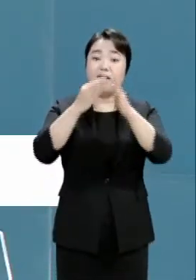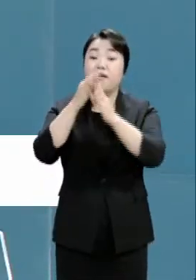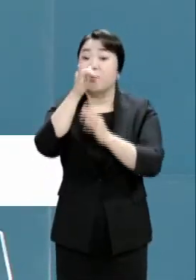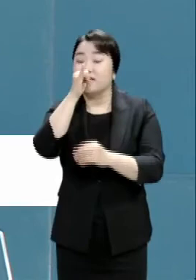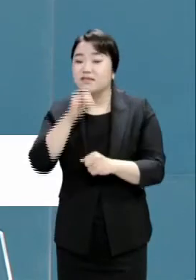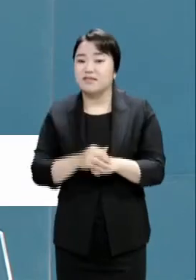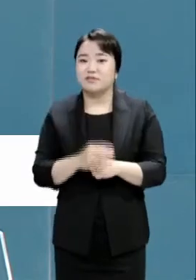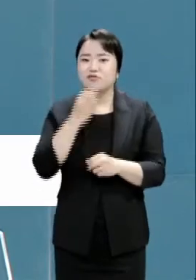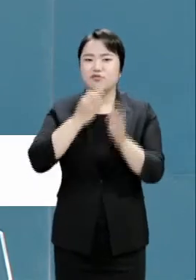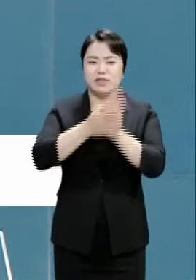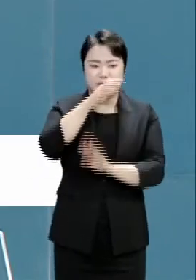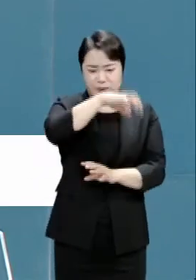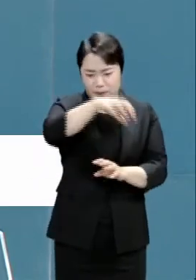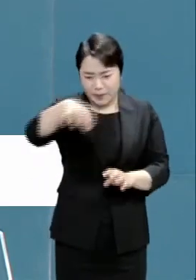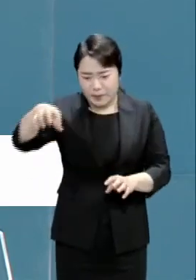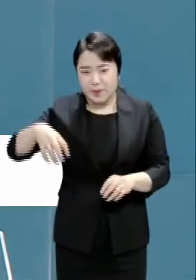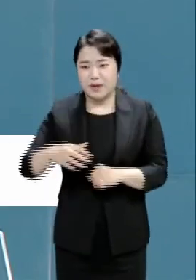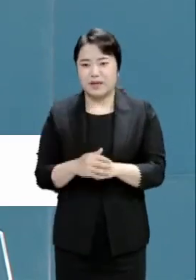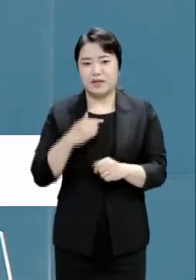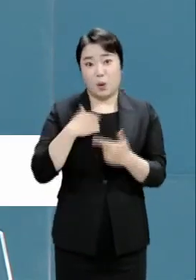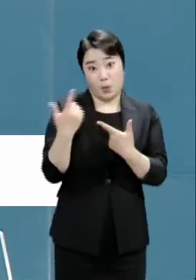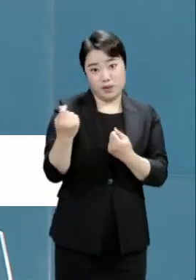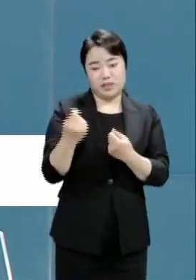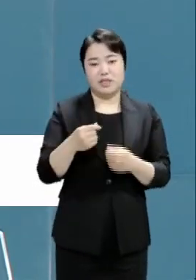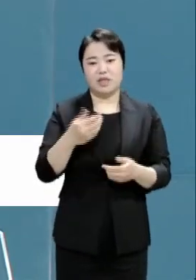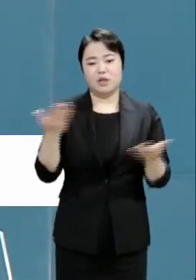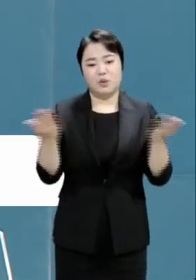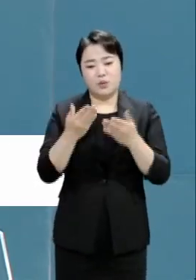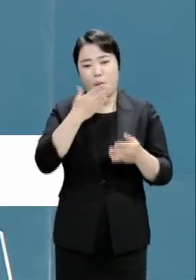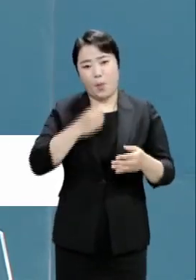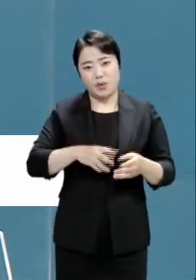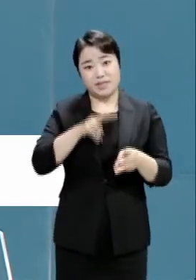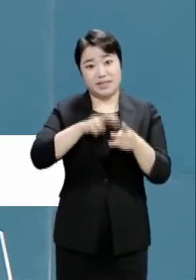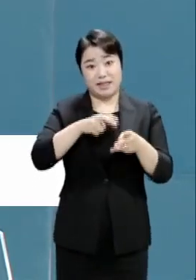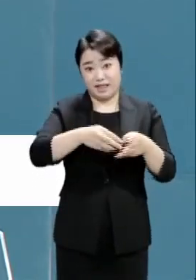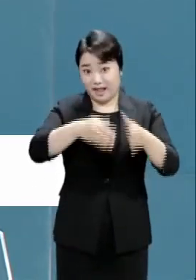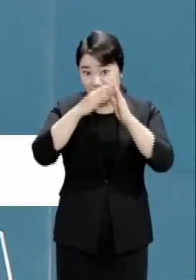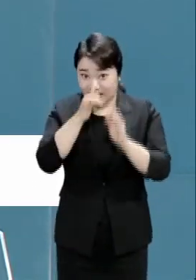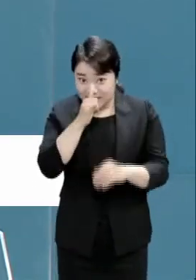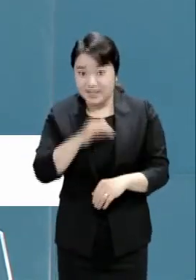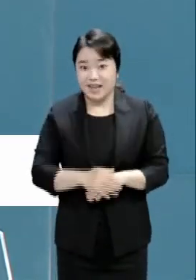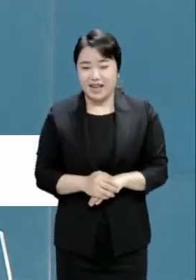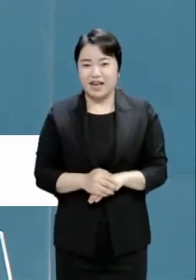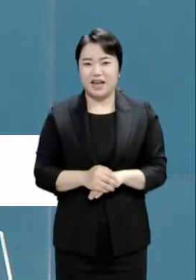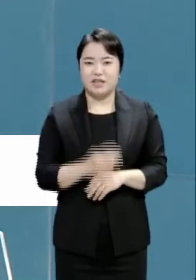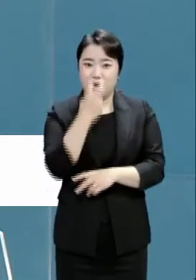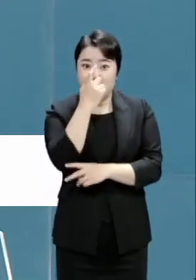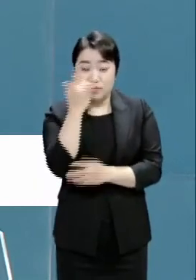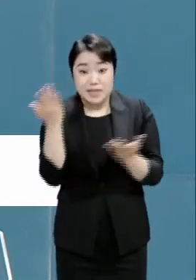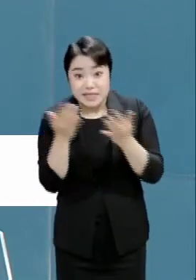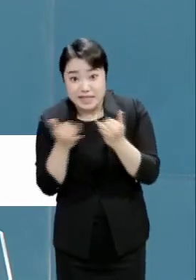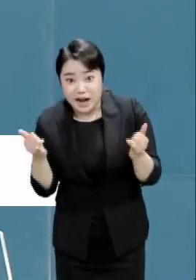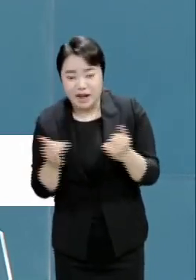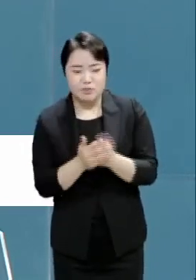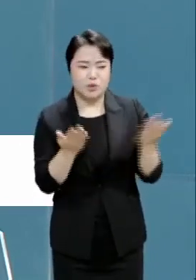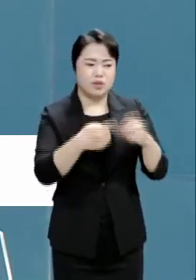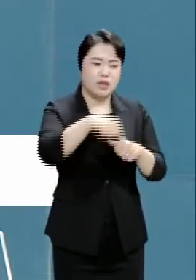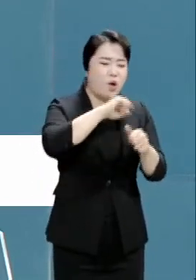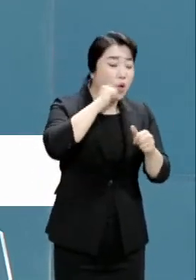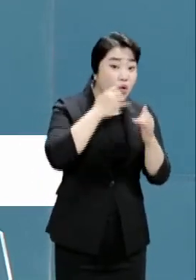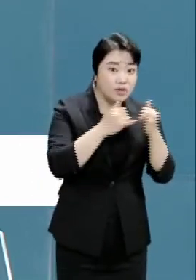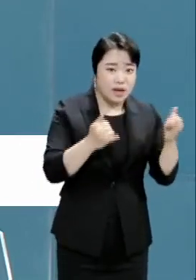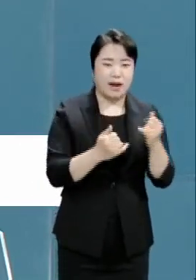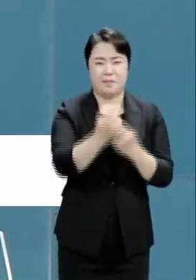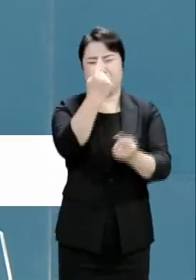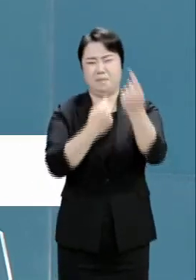말씀은 뭐냐면 서울 시내 곳곳에 저희와 같은 노동복지센터가 있기 때문에 우리 경비 노동자나 또 다른 취약계층 노동자들께서